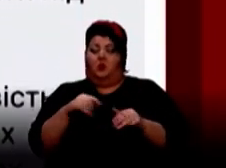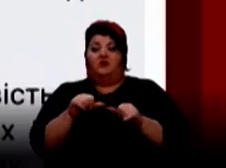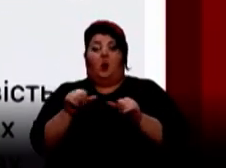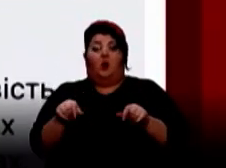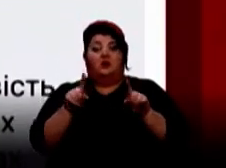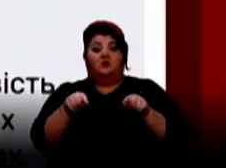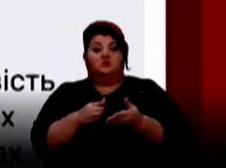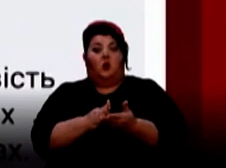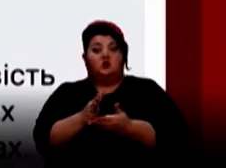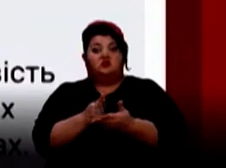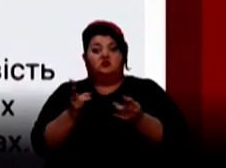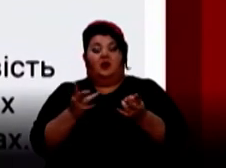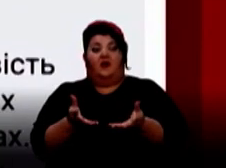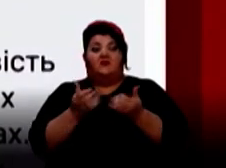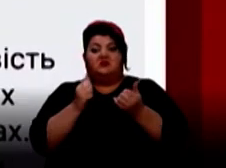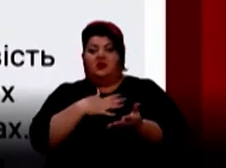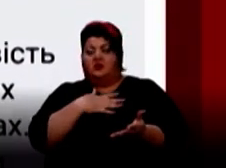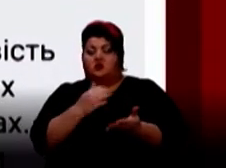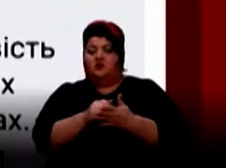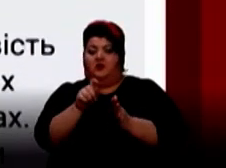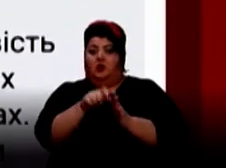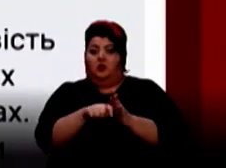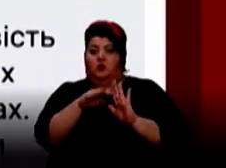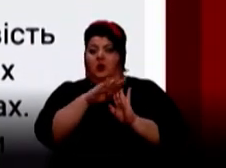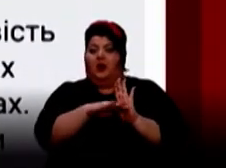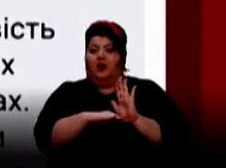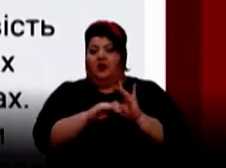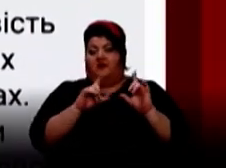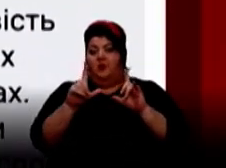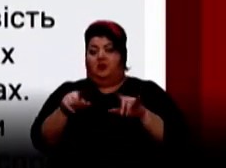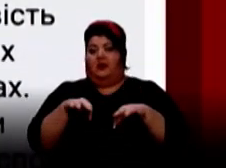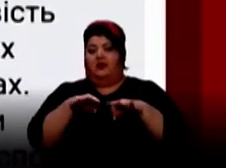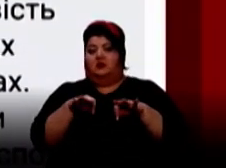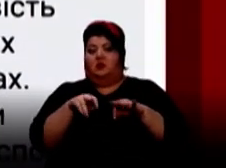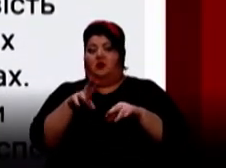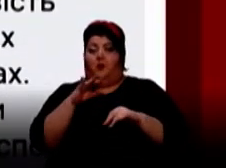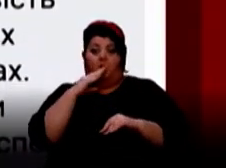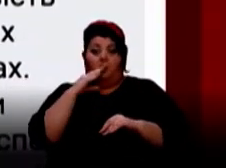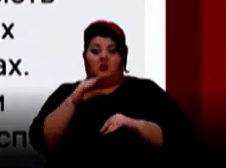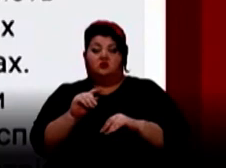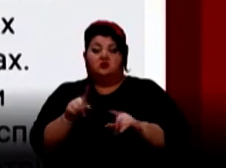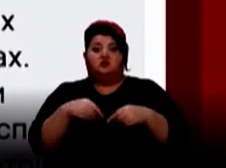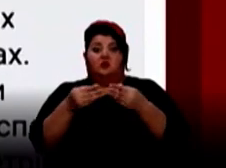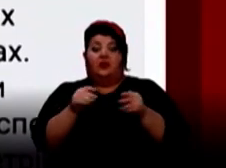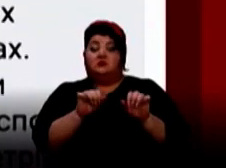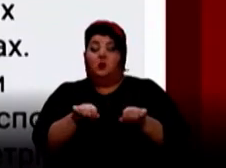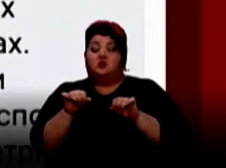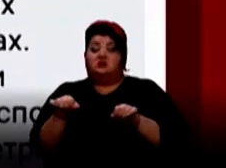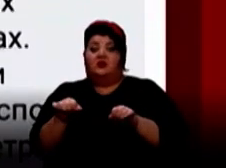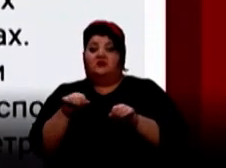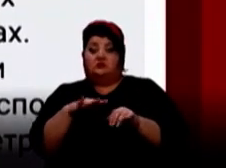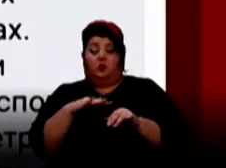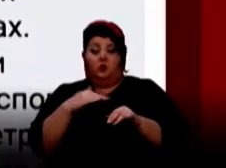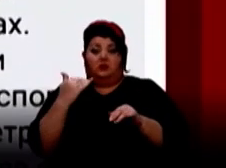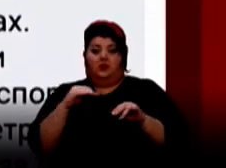службам міськвиконкому взяти під суворий контроль графіки пересування транспорту по маршрутах, що дасть можливість уникнути